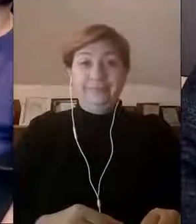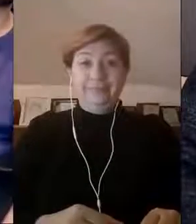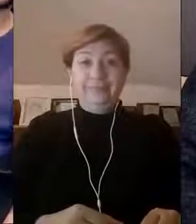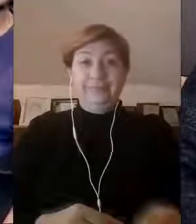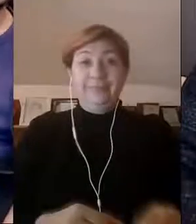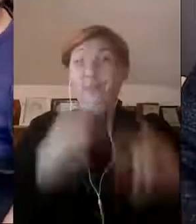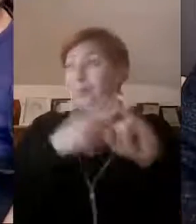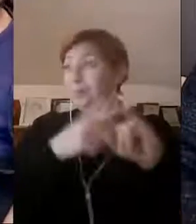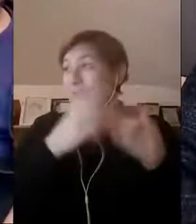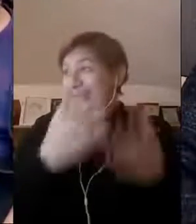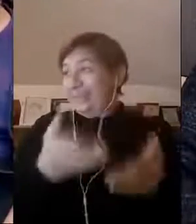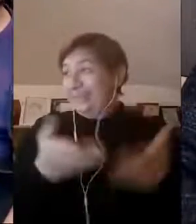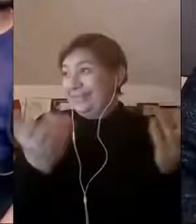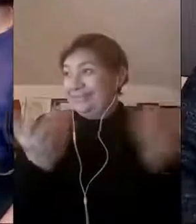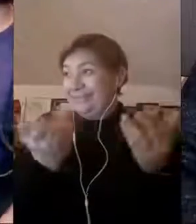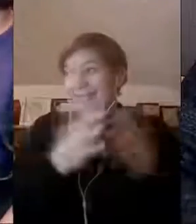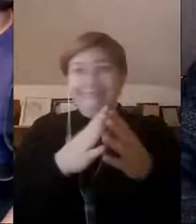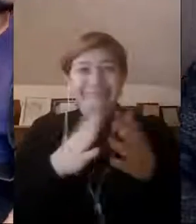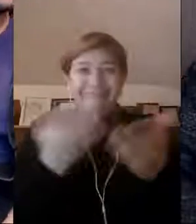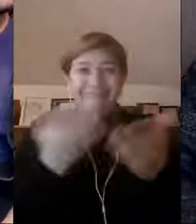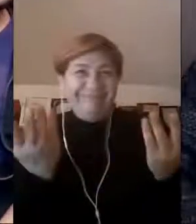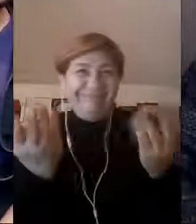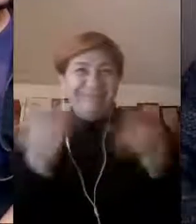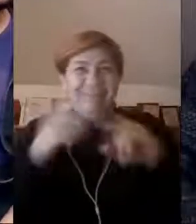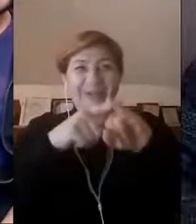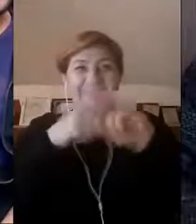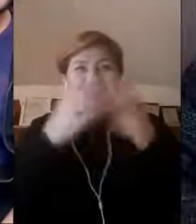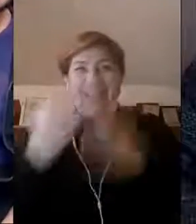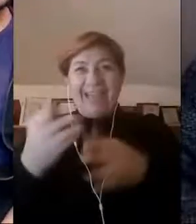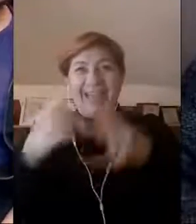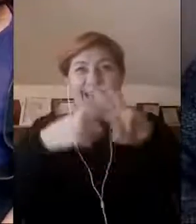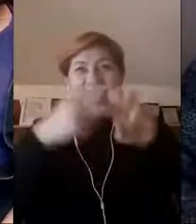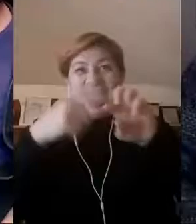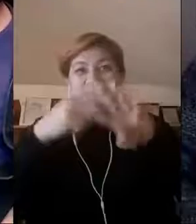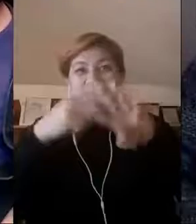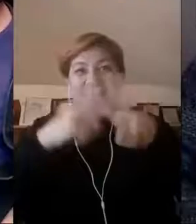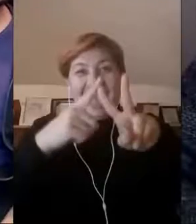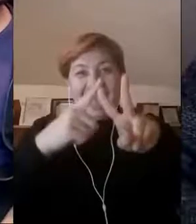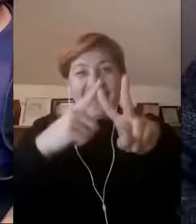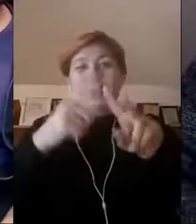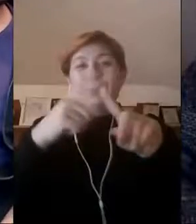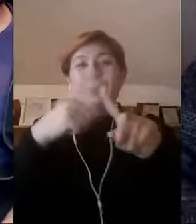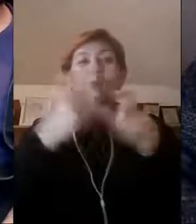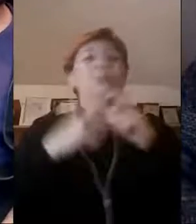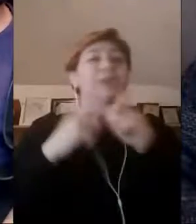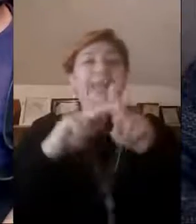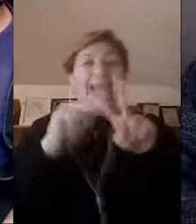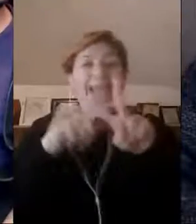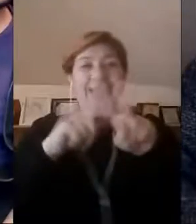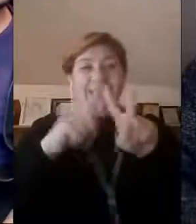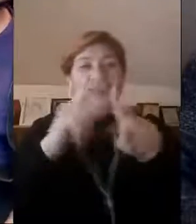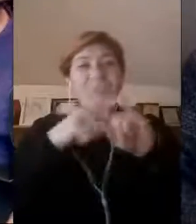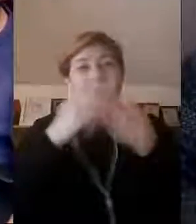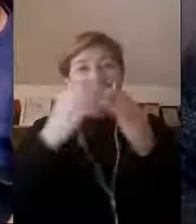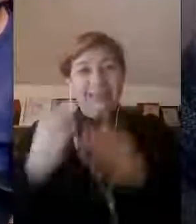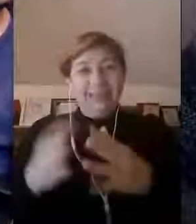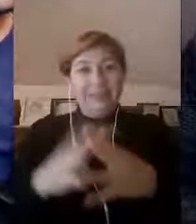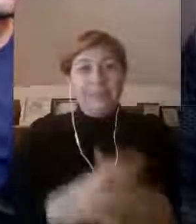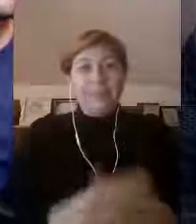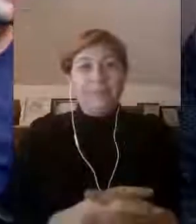Hoş geldiniz. Hoş geldiniz. Hoş geldin Eren. Eren, Tuğkan hoş geldin. Çok teşekkür ederiz.